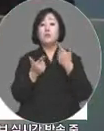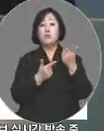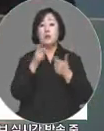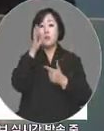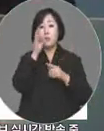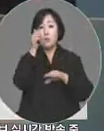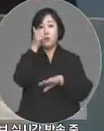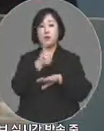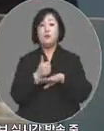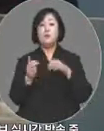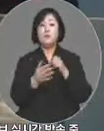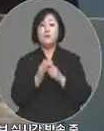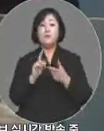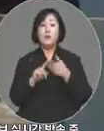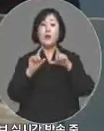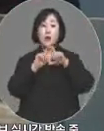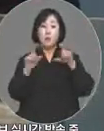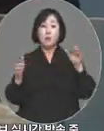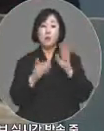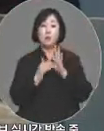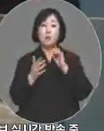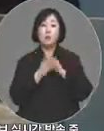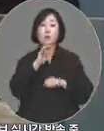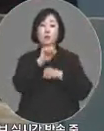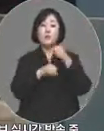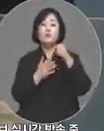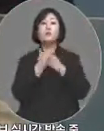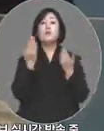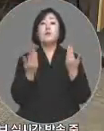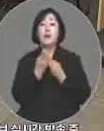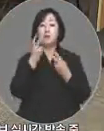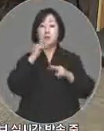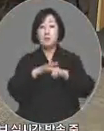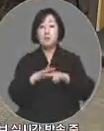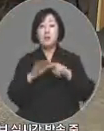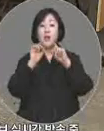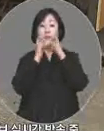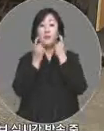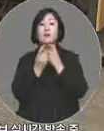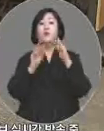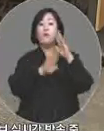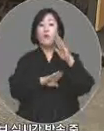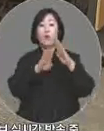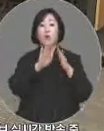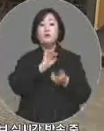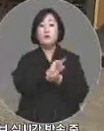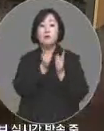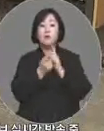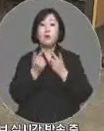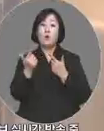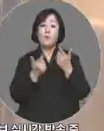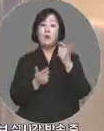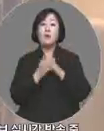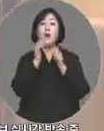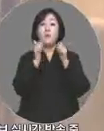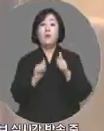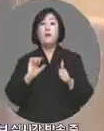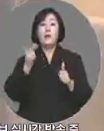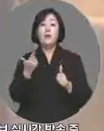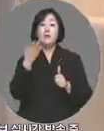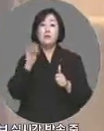거치겠습니다. 숙의 민주주의 1호로 추진된 민관협의회 권고안이 법적 구속력은 없지만